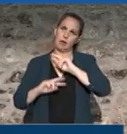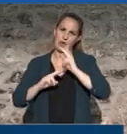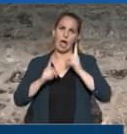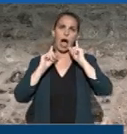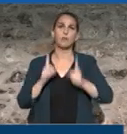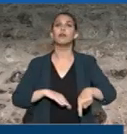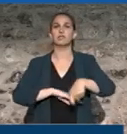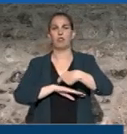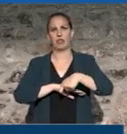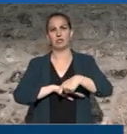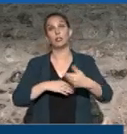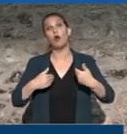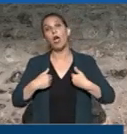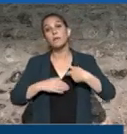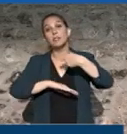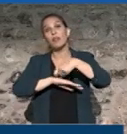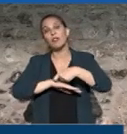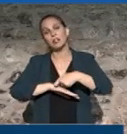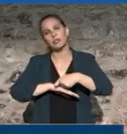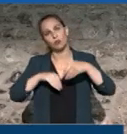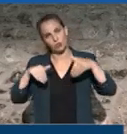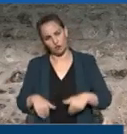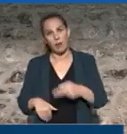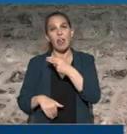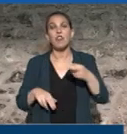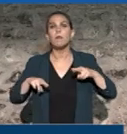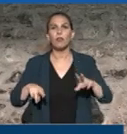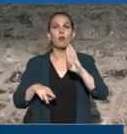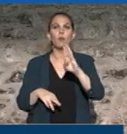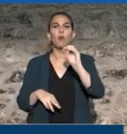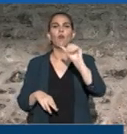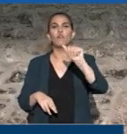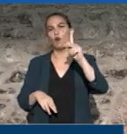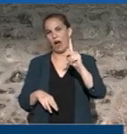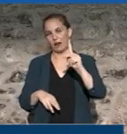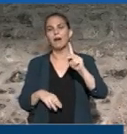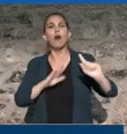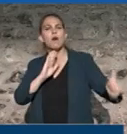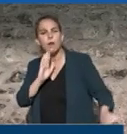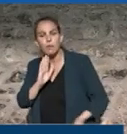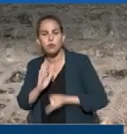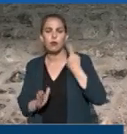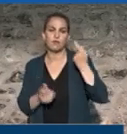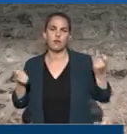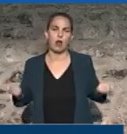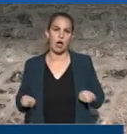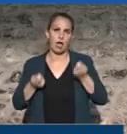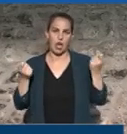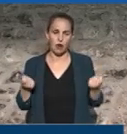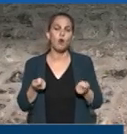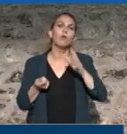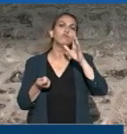απόφασής του. Αλλά από εκεί πέρα να πω δύο πράγματα για το ΒΟΑΚ. Για πρώτη φορά έχουμε ένα έργο το οποίο ξέρουμε πια με τα βεβαιότητα ότι μπορεί να γίνει